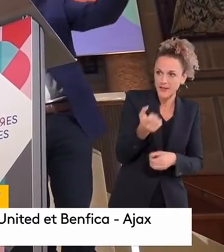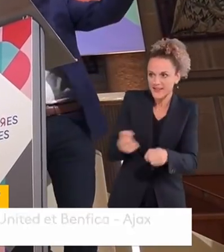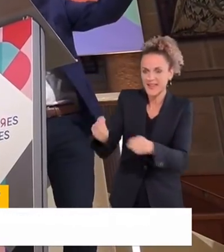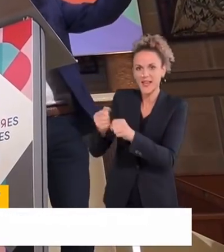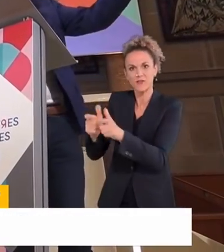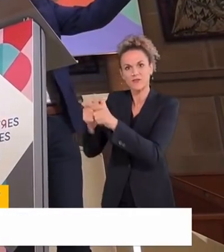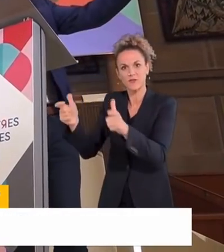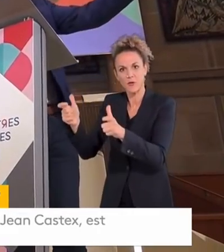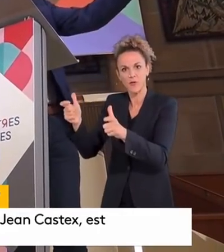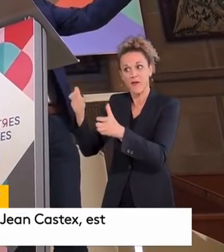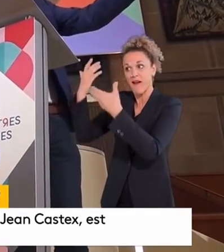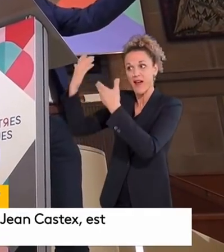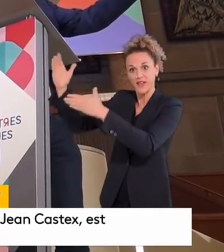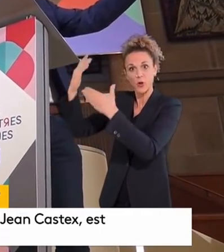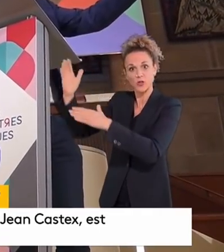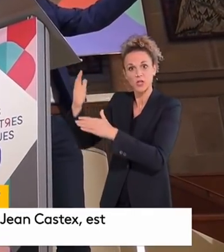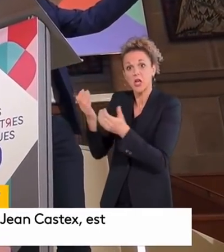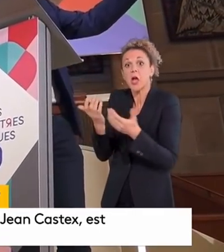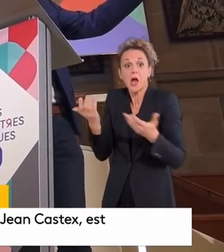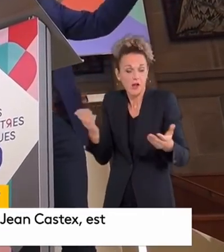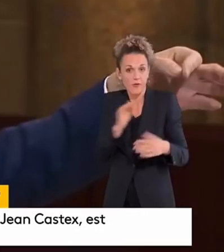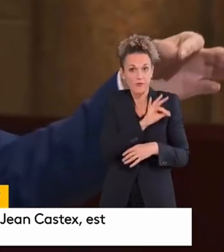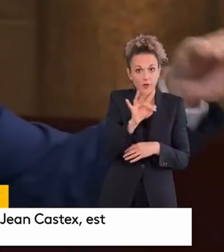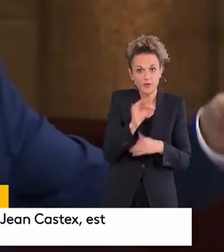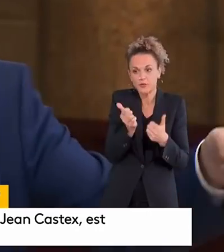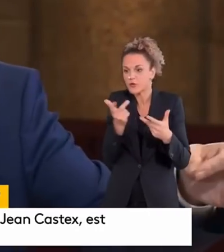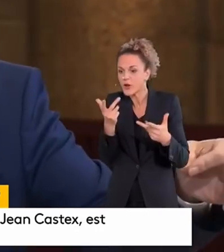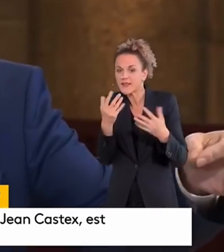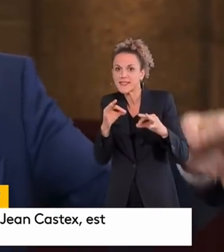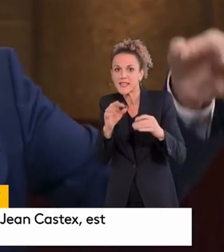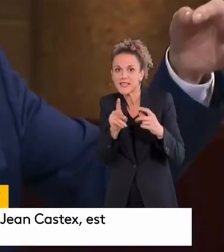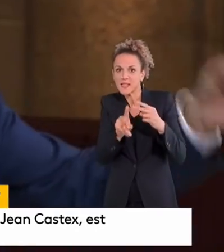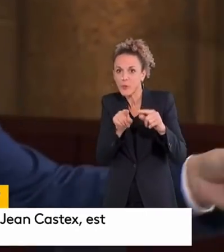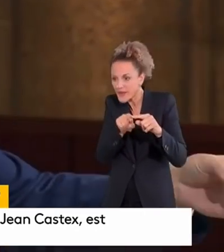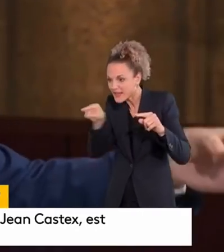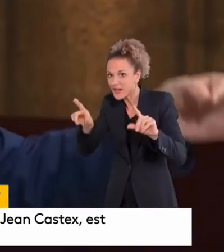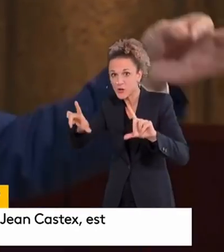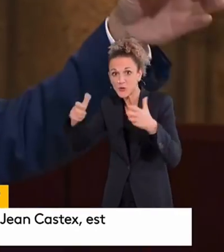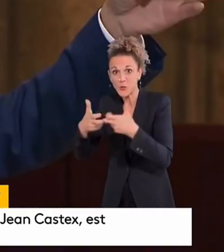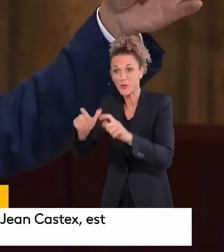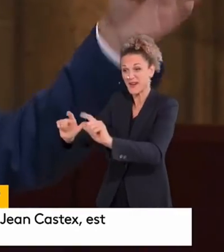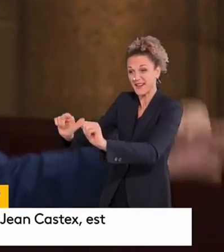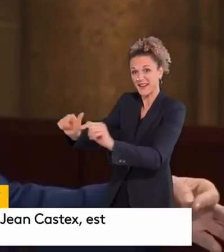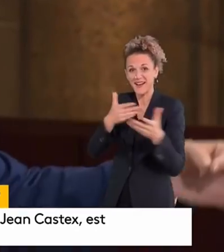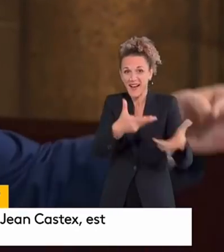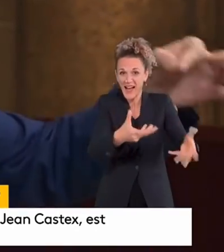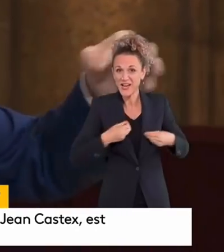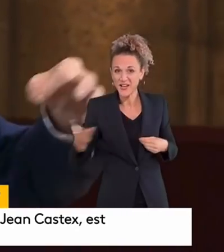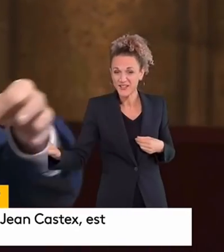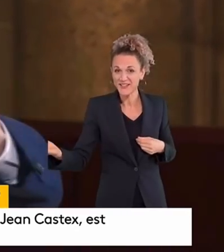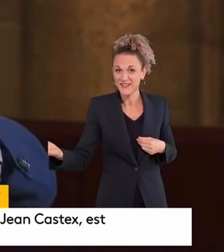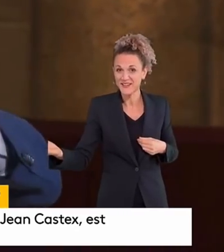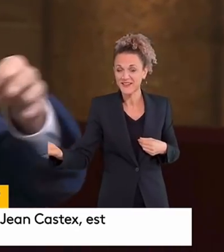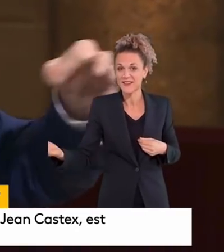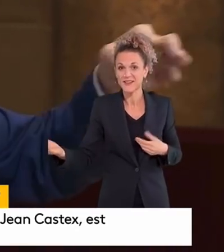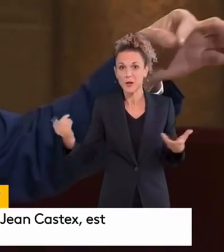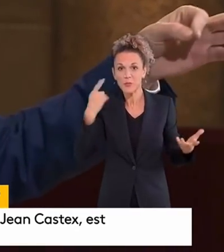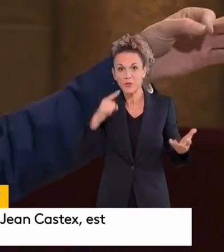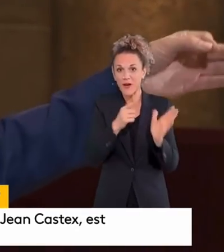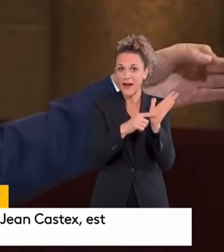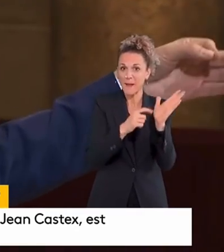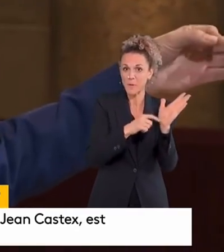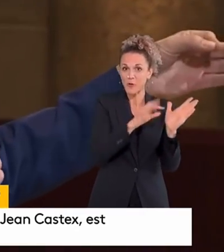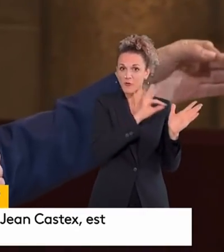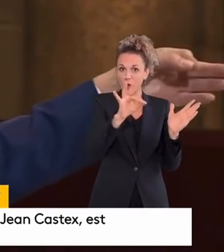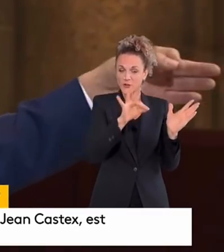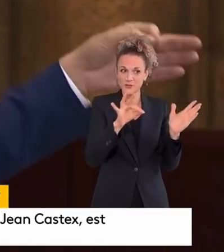à quelques dizaines de kilomètres de la frontière française. Au Luxembourg, il y a des bâtiments qui ont 300,